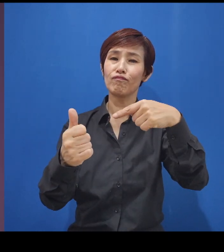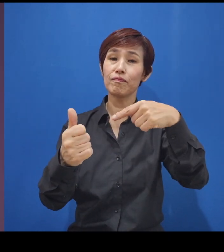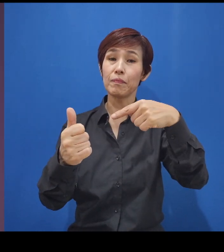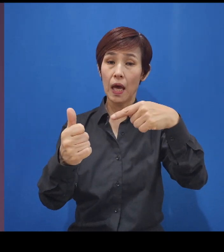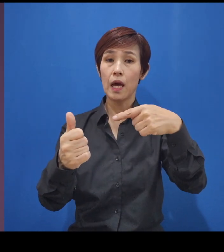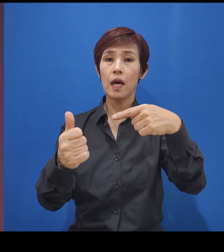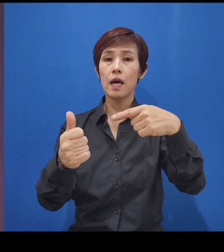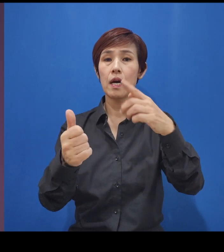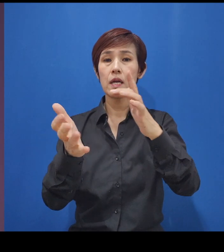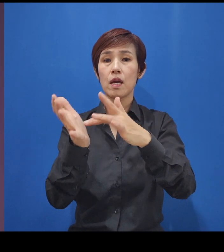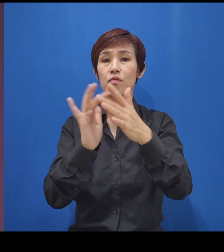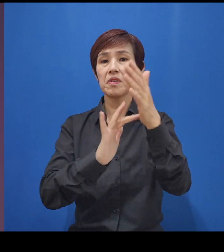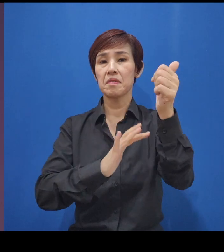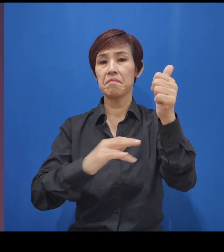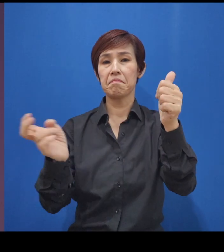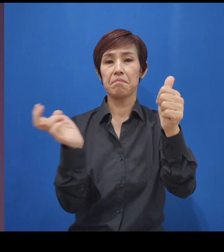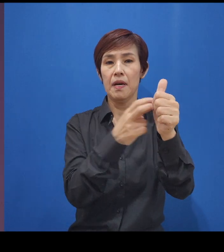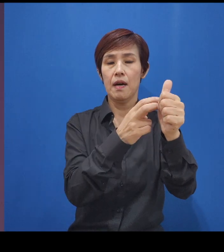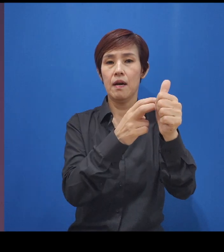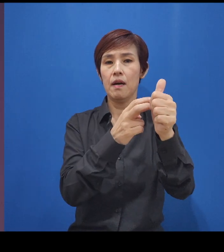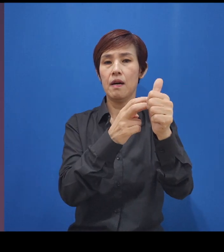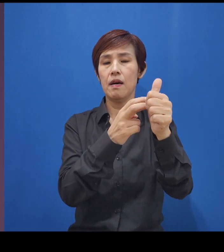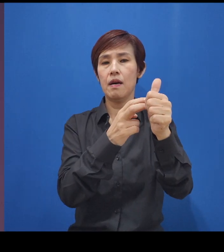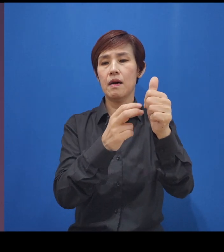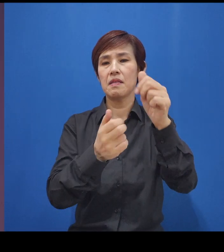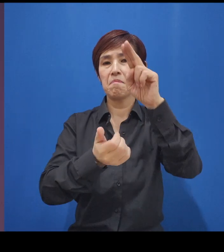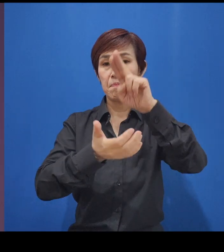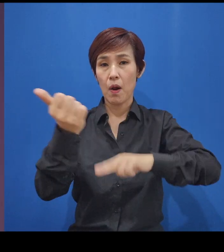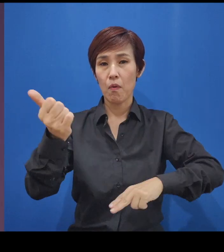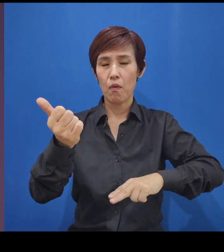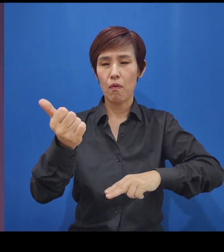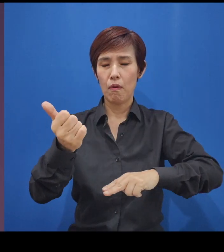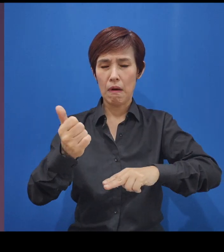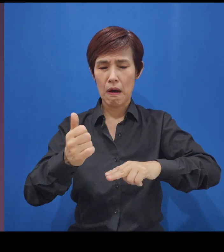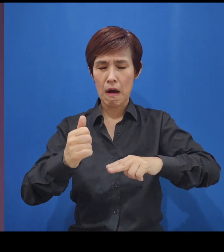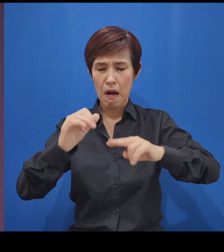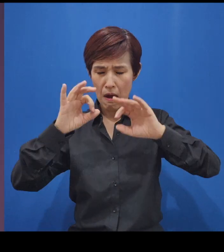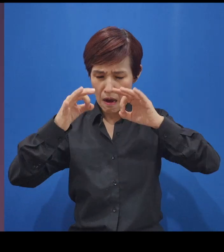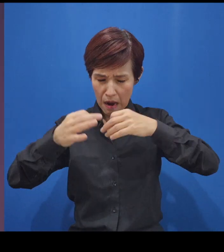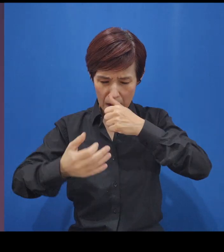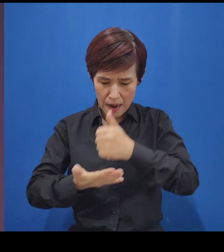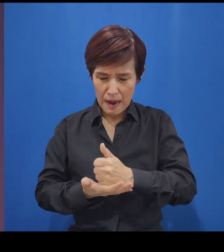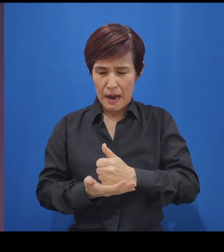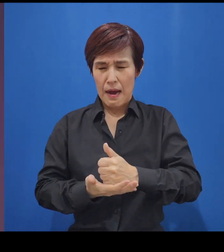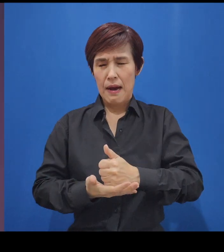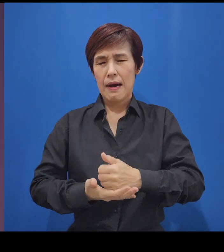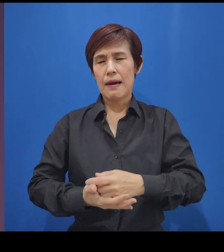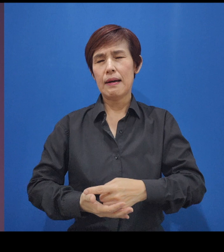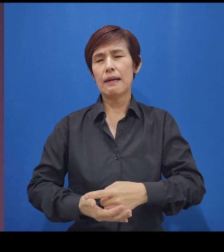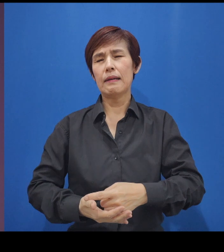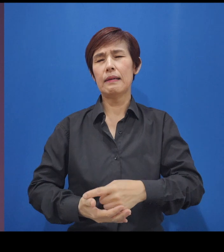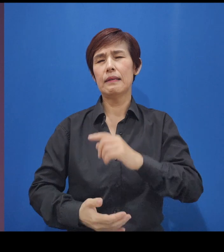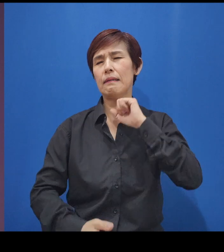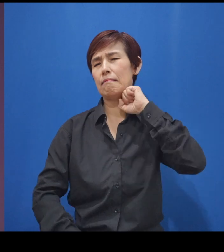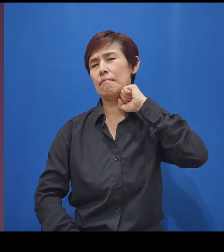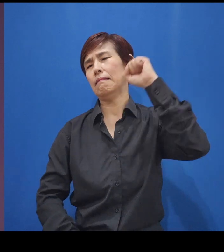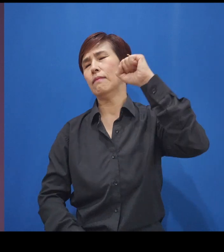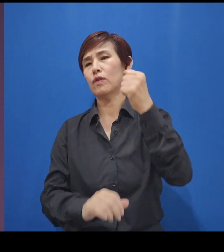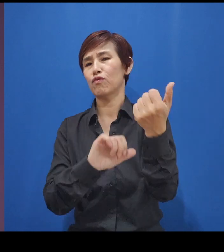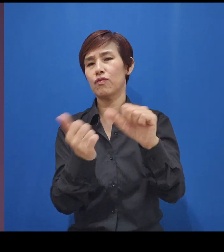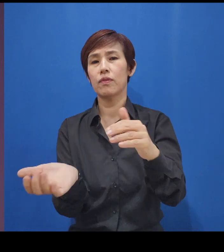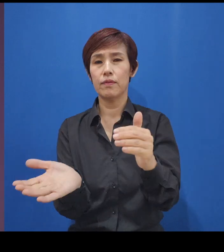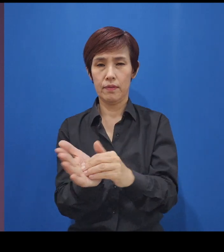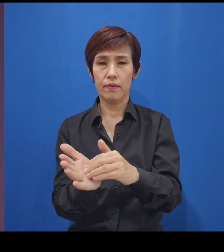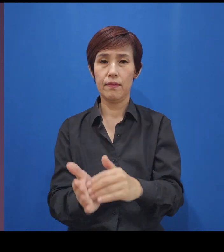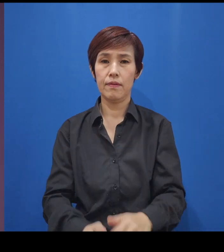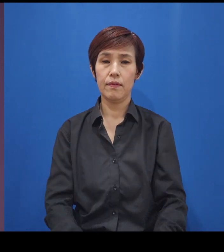예수님을 팔고 죄책감을 이기지 못하고 스스로 목매어 죽은 일입니다. 이 일에 대해서 교회가